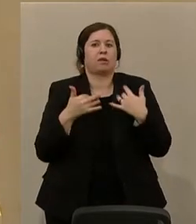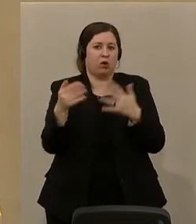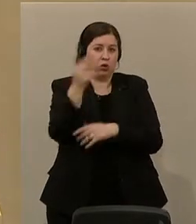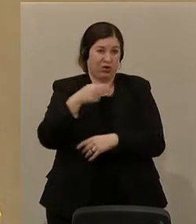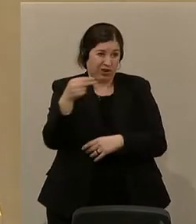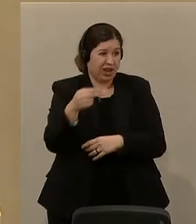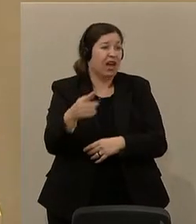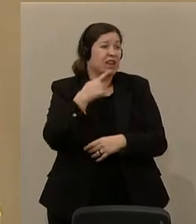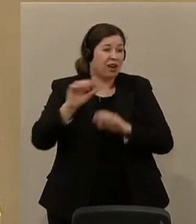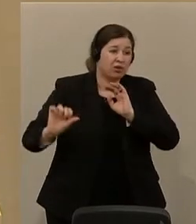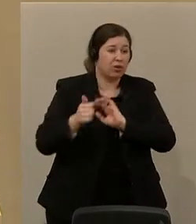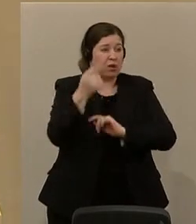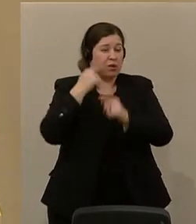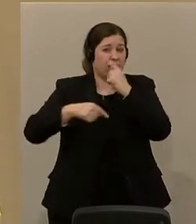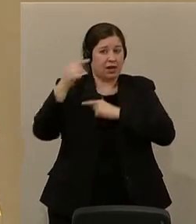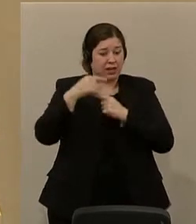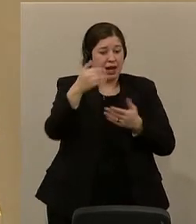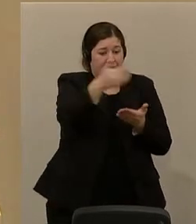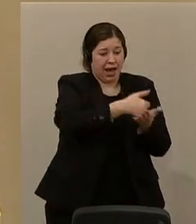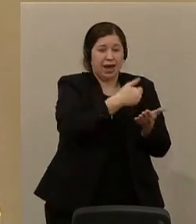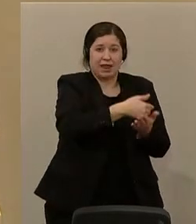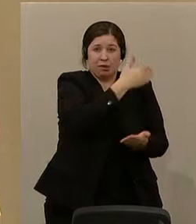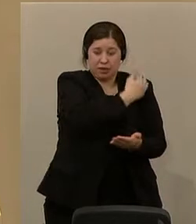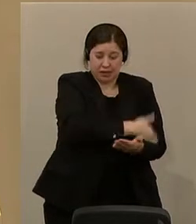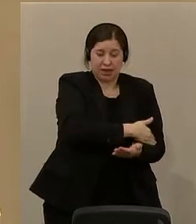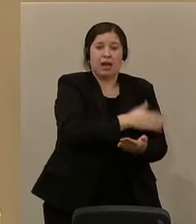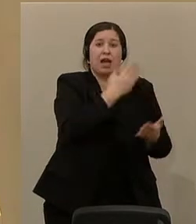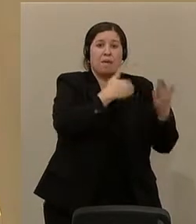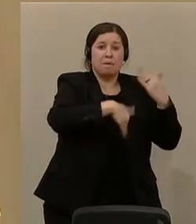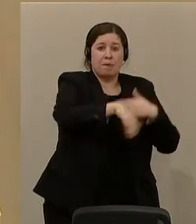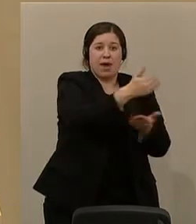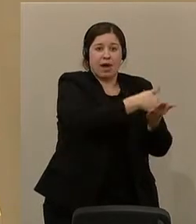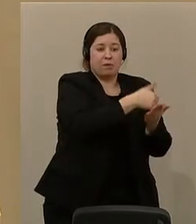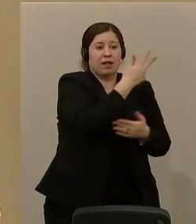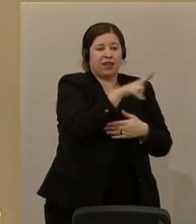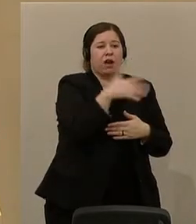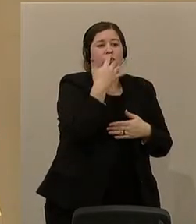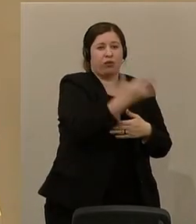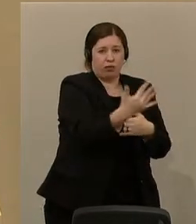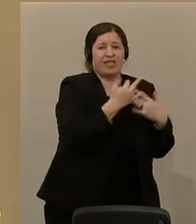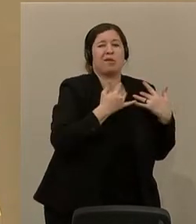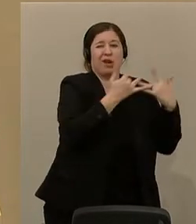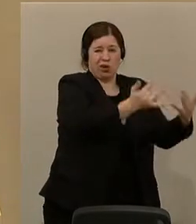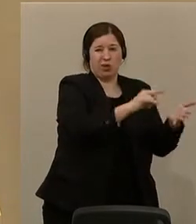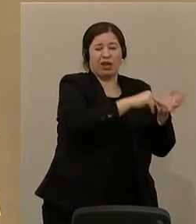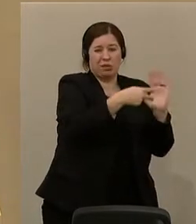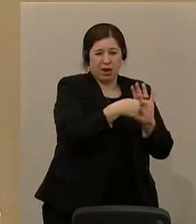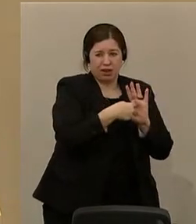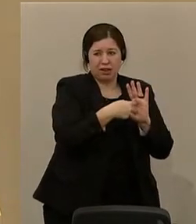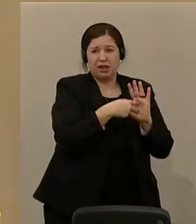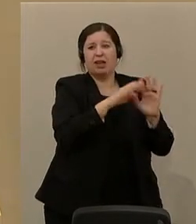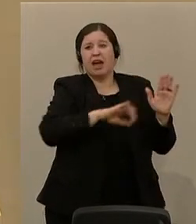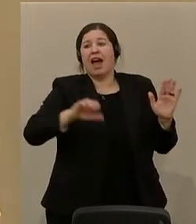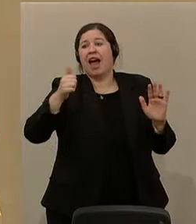in erinnerung rufen einnahmenseitig waren mehreinnahmen von 350 millionen geplant 1 4 milliarden